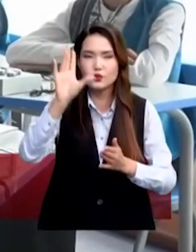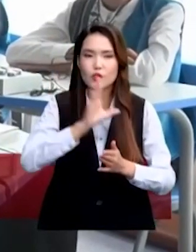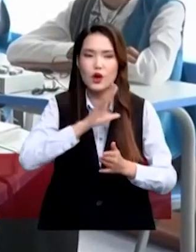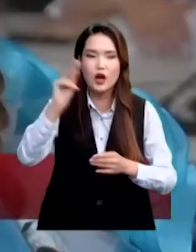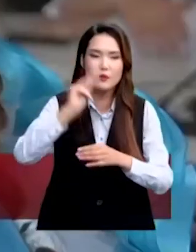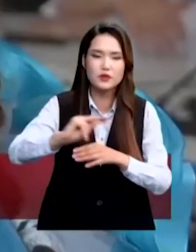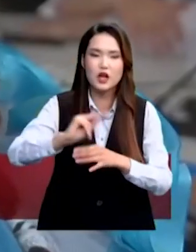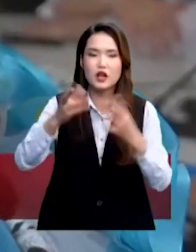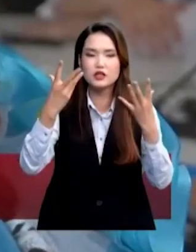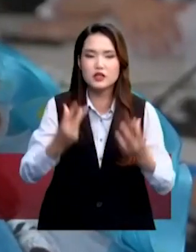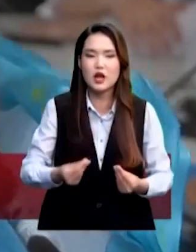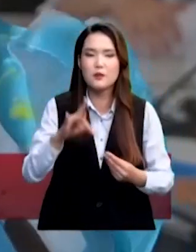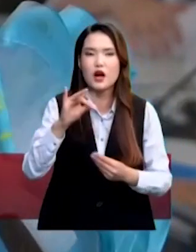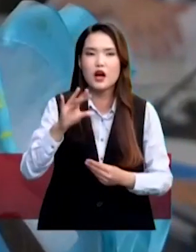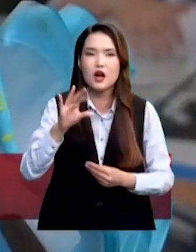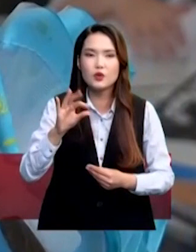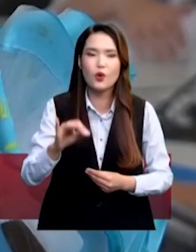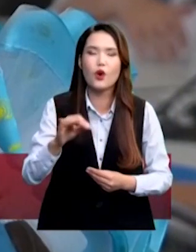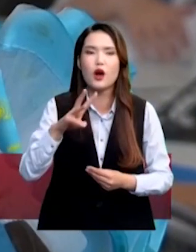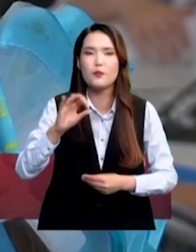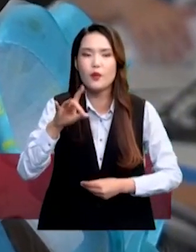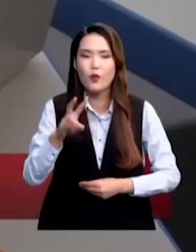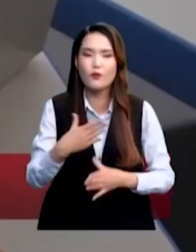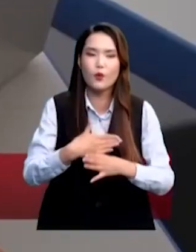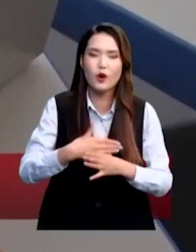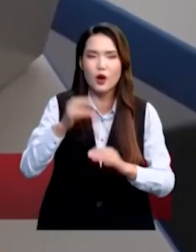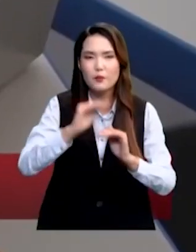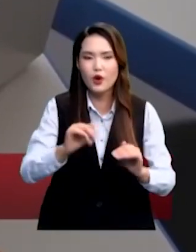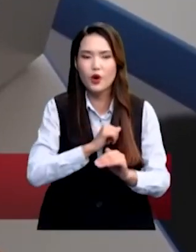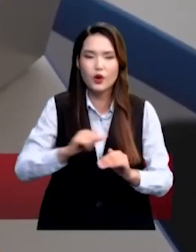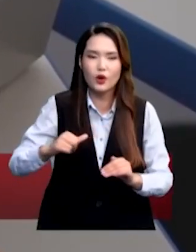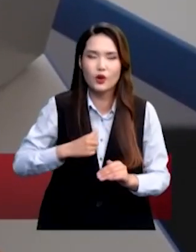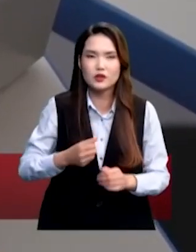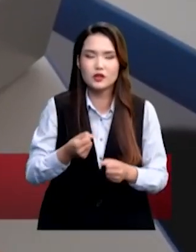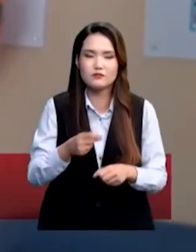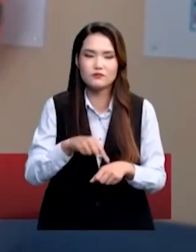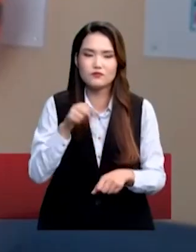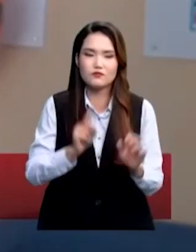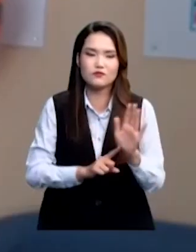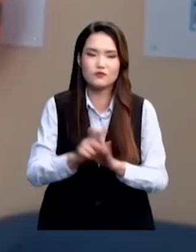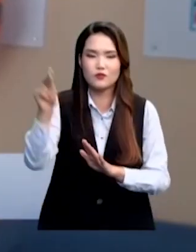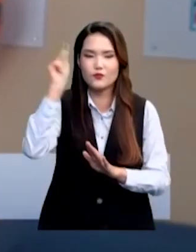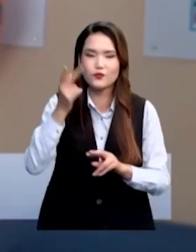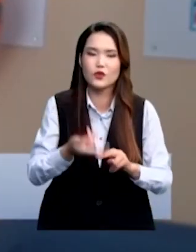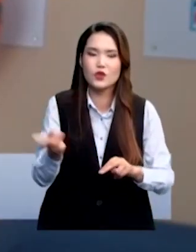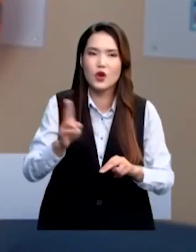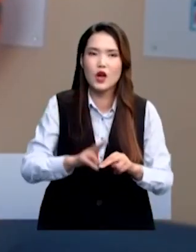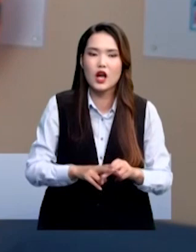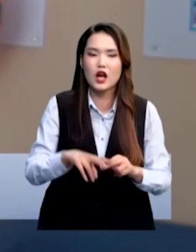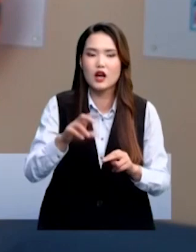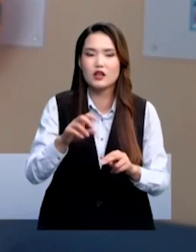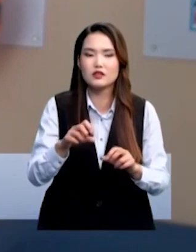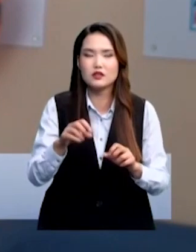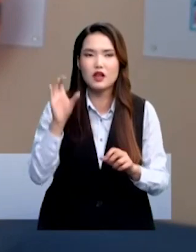сабақ кезінде радио микрофондардың көмегімен балалар сабақта өздерін еркін ұстайтын болған. Мынау аппаратпен